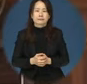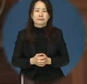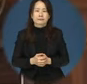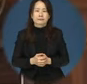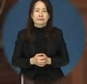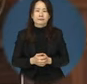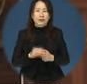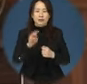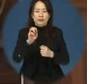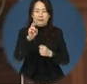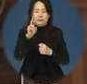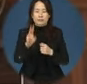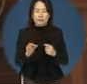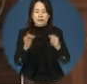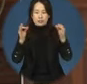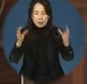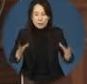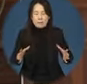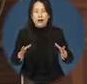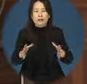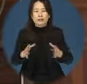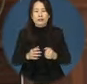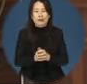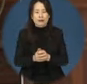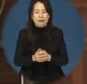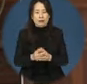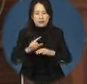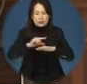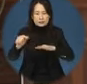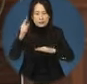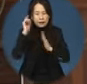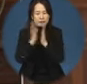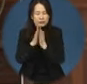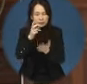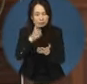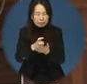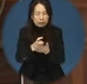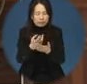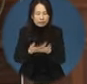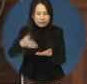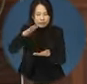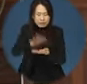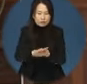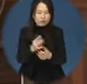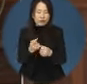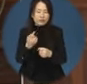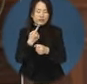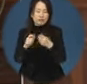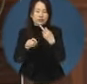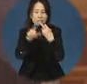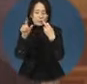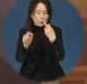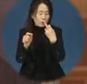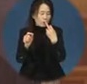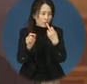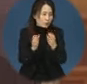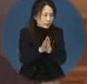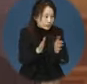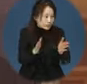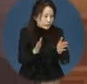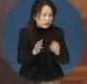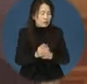32년만에 지방자치법 접는 개정 작년 12월에 이루어 졌지요 그 시행을 언제부터 되고 있을 때는 1월